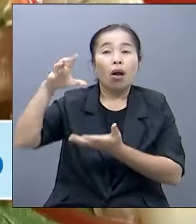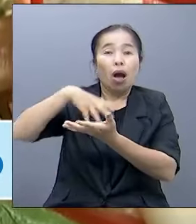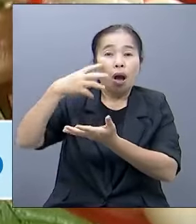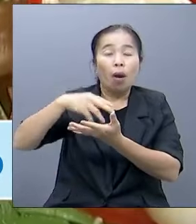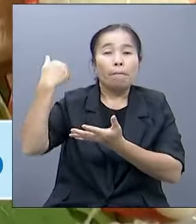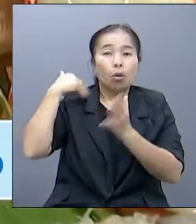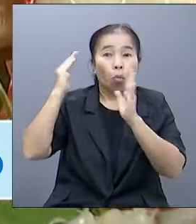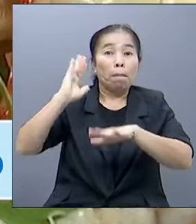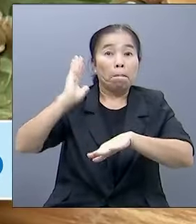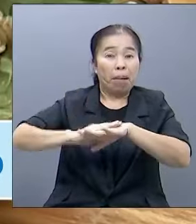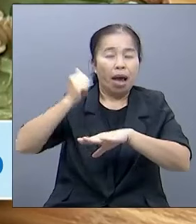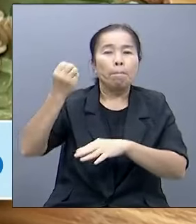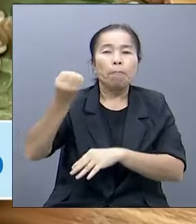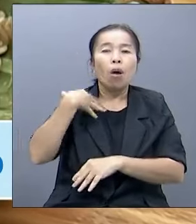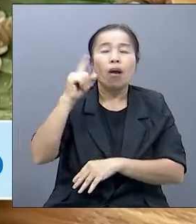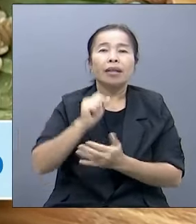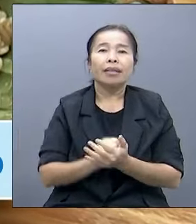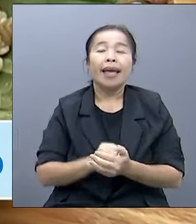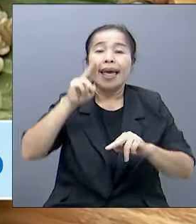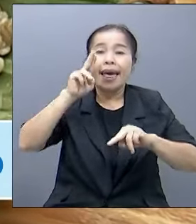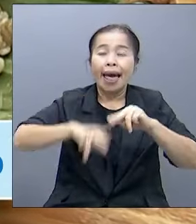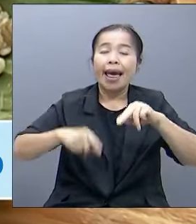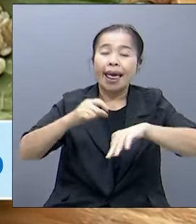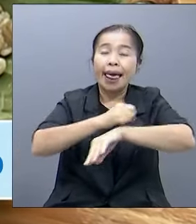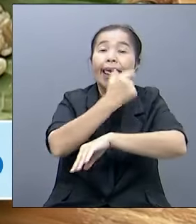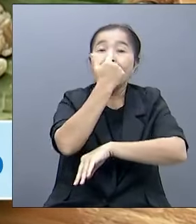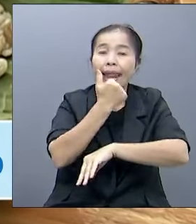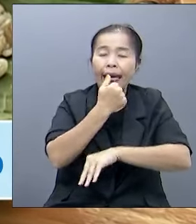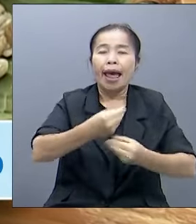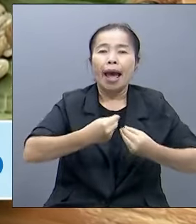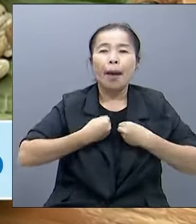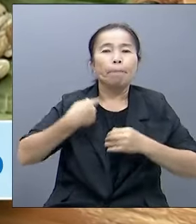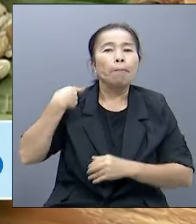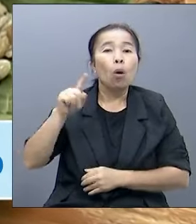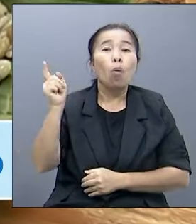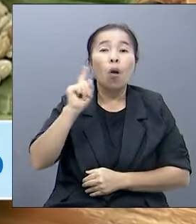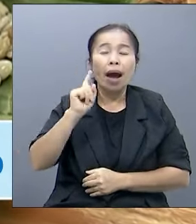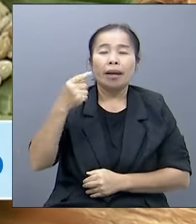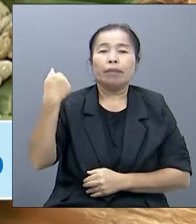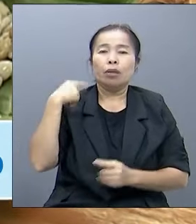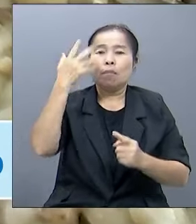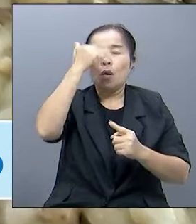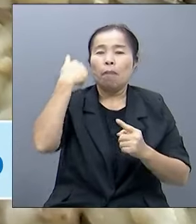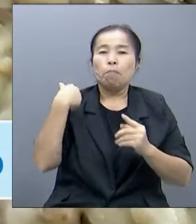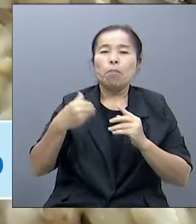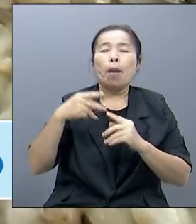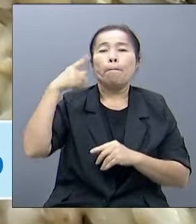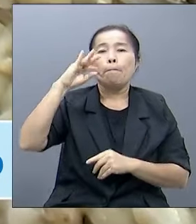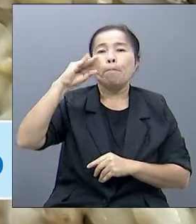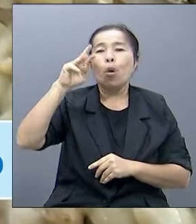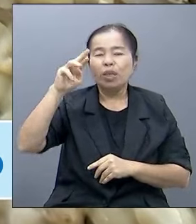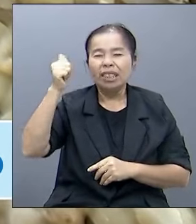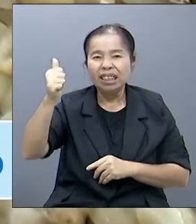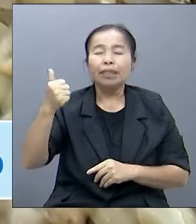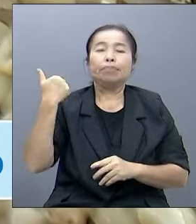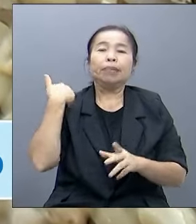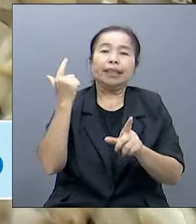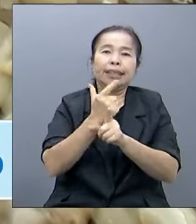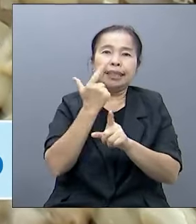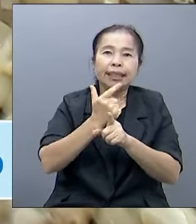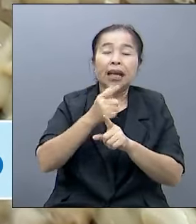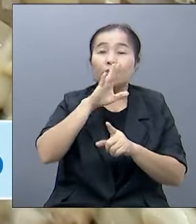การให้ข้อมูลค่ะว่าไข่มดแดงมีคุณค่าทางโภชนาการสูงเนื่องจากมีโปรตีนสูงถ้าเปรียบเทียบกับไข่ไก่เบอร์3